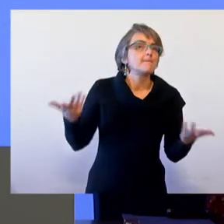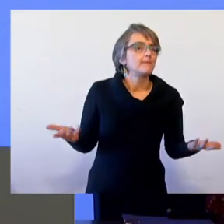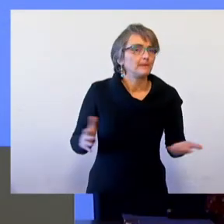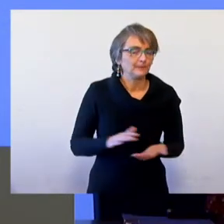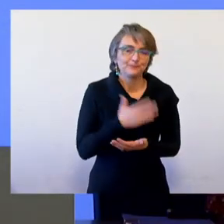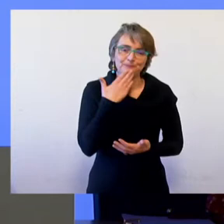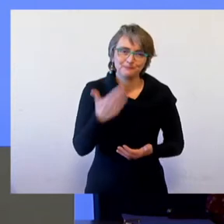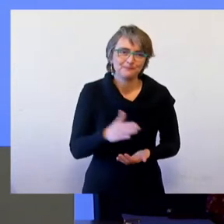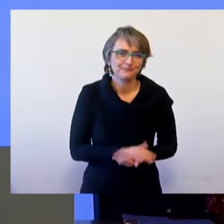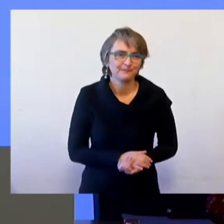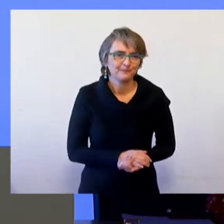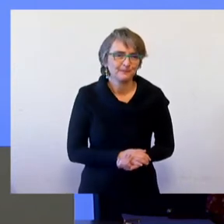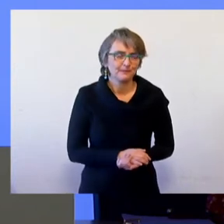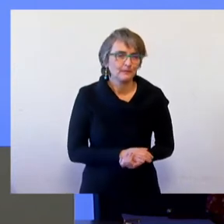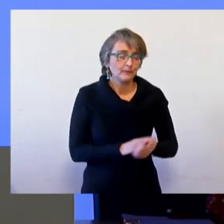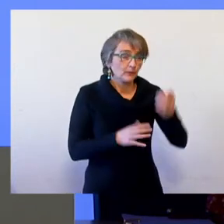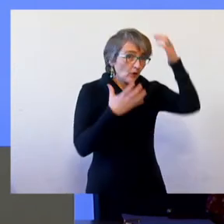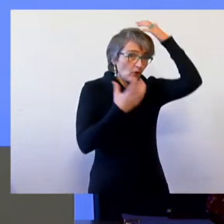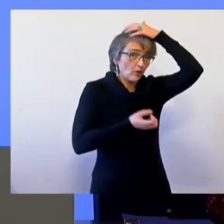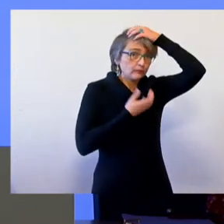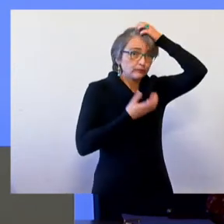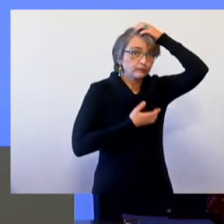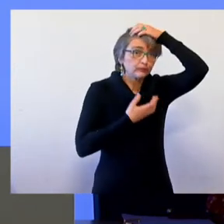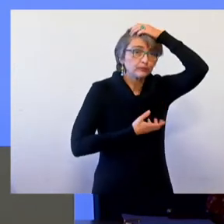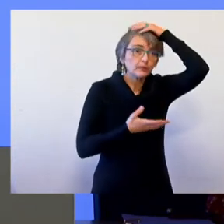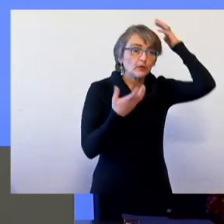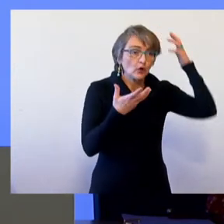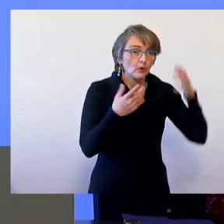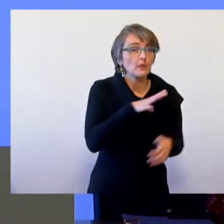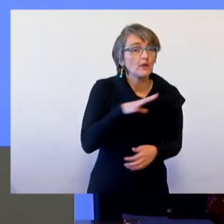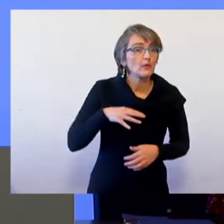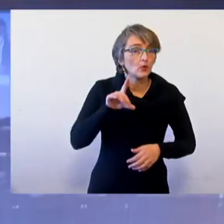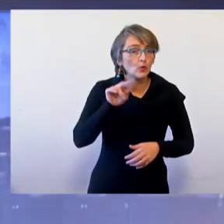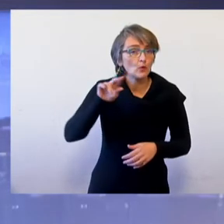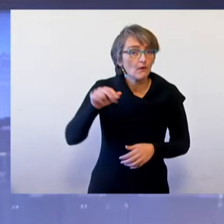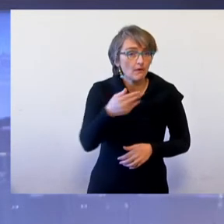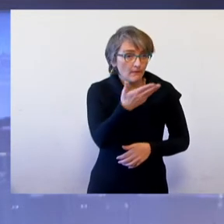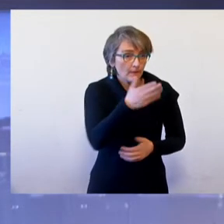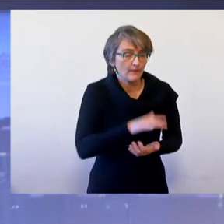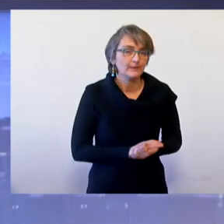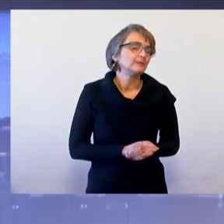Madame Boutévaille, est-ce qu'il y a des demandes de prise de parole ? Madame Doulin.